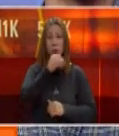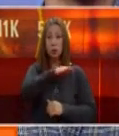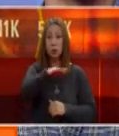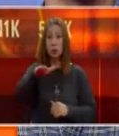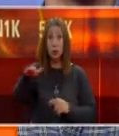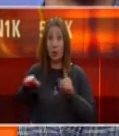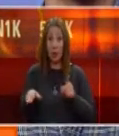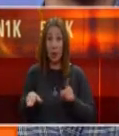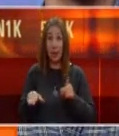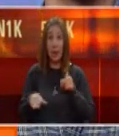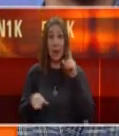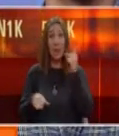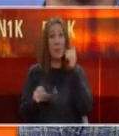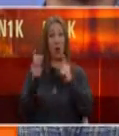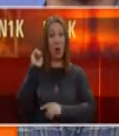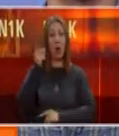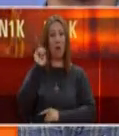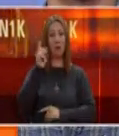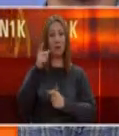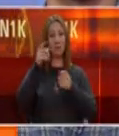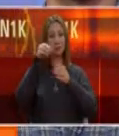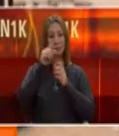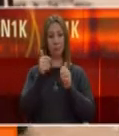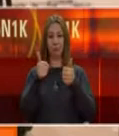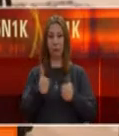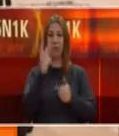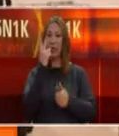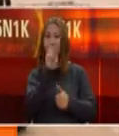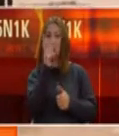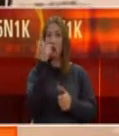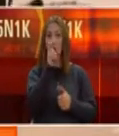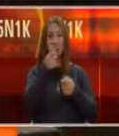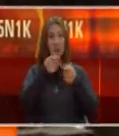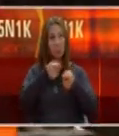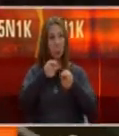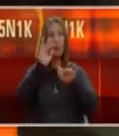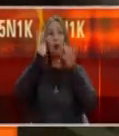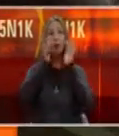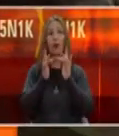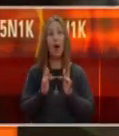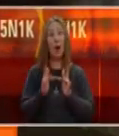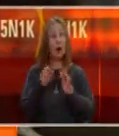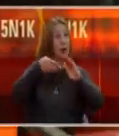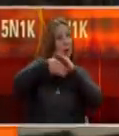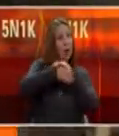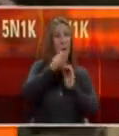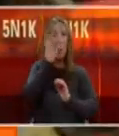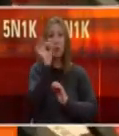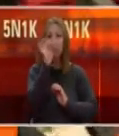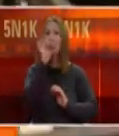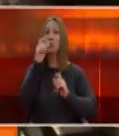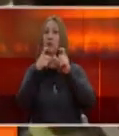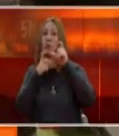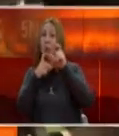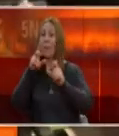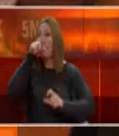Çocuklar bir öğretmenin rehberliğinde 2-3 ay çalışıp bu turnuvalara katılıyorlar. Ocak, Şubat, Mart aylarında